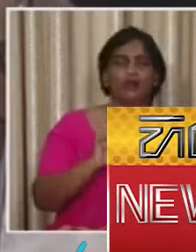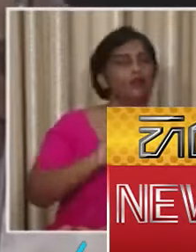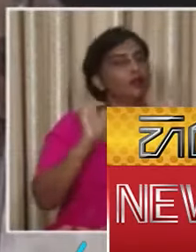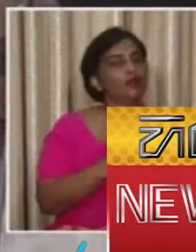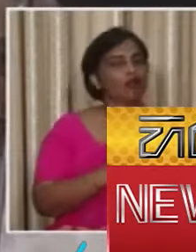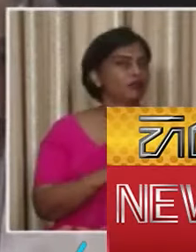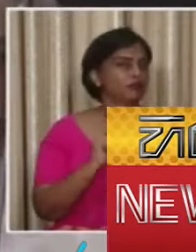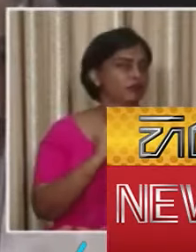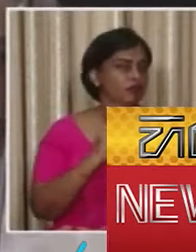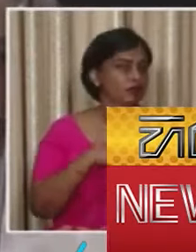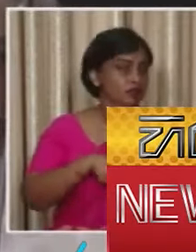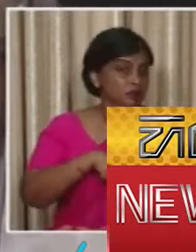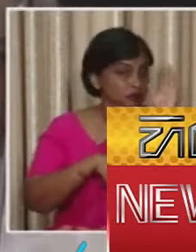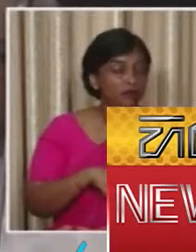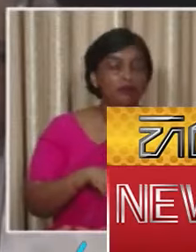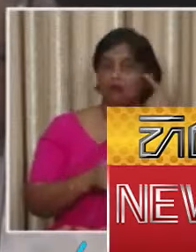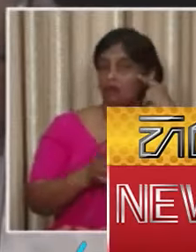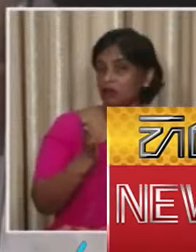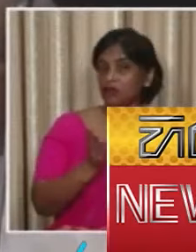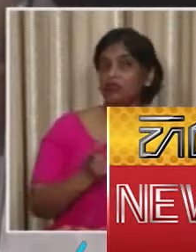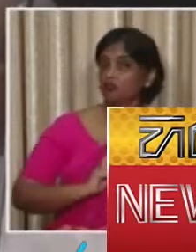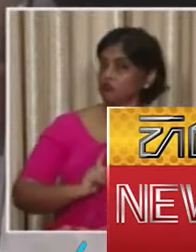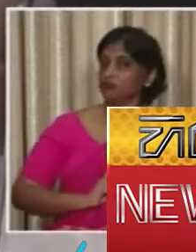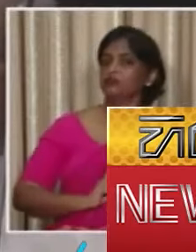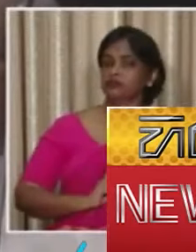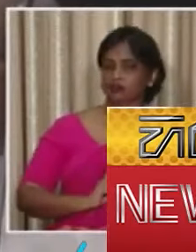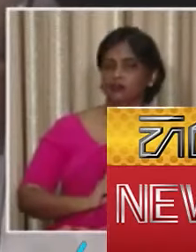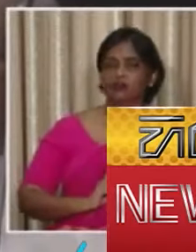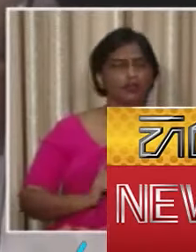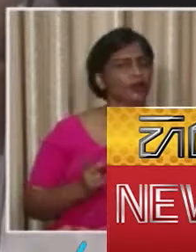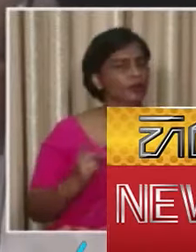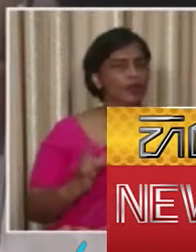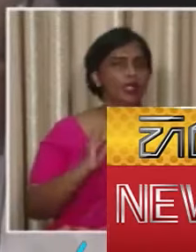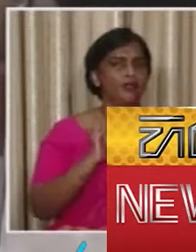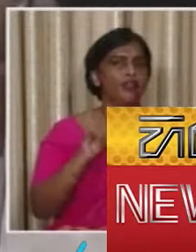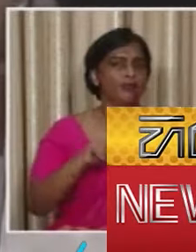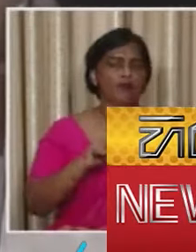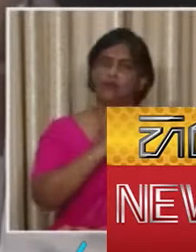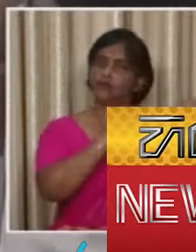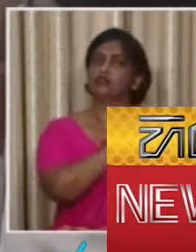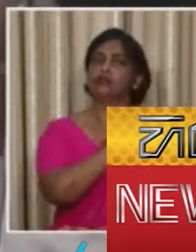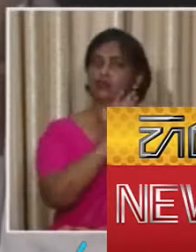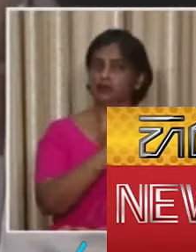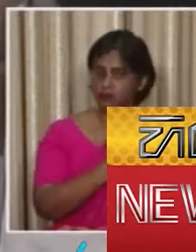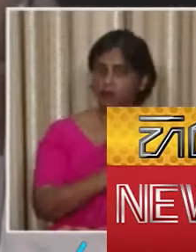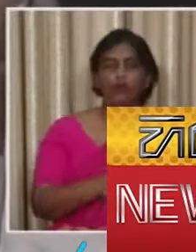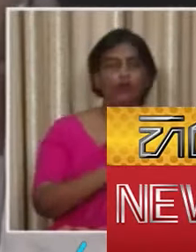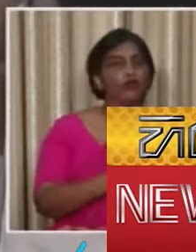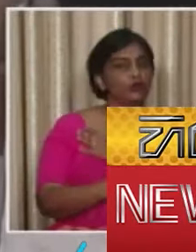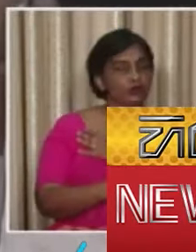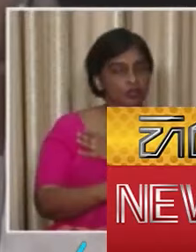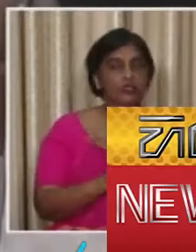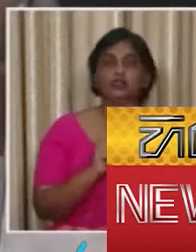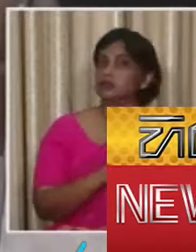ආර්ථික අර්බුදය ඇති වූ අවස්ථාවේම මම දැරූ ස්ථාවරය වුණේ වහාම IMF සහය ලබා ගත යුතු බවයි. ගෝඨාභය